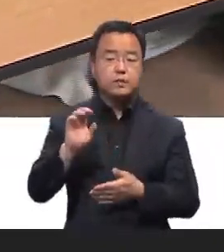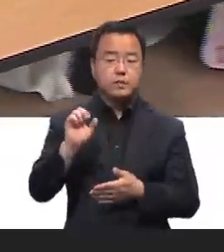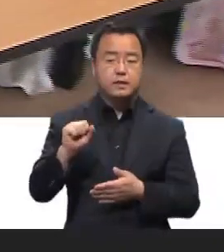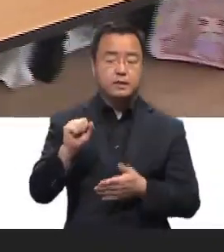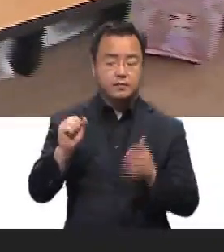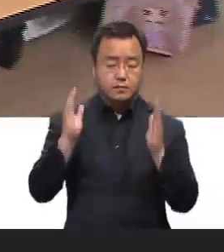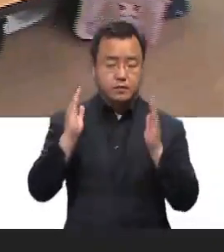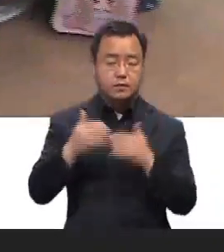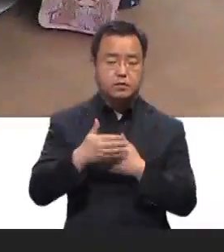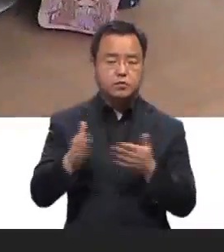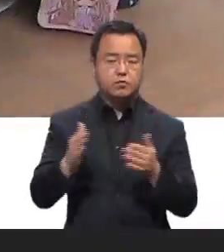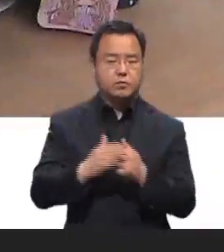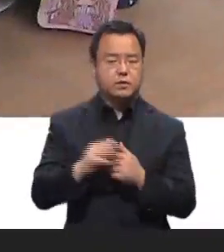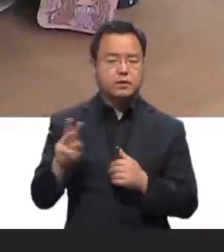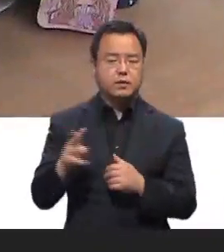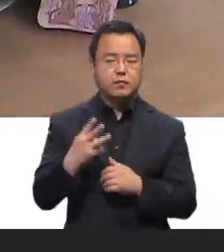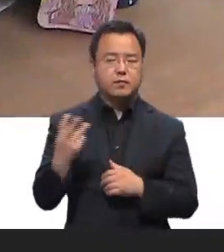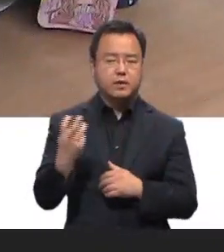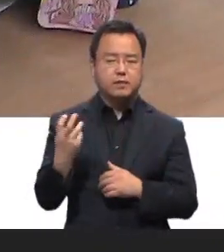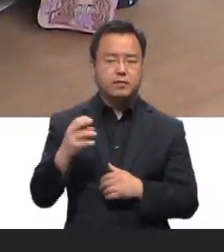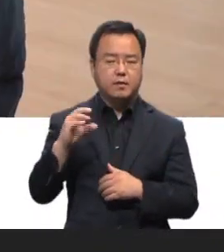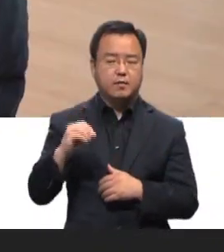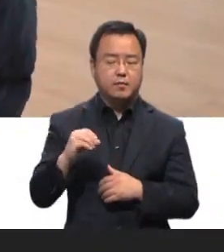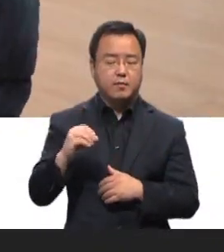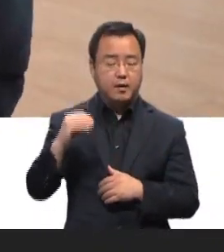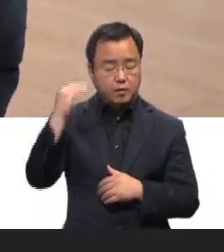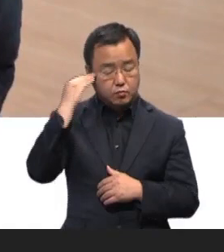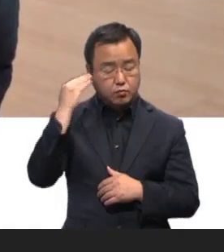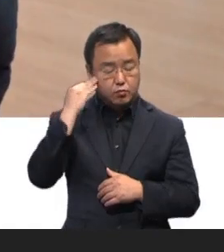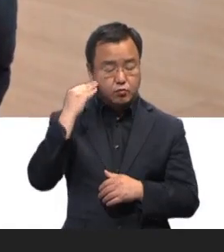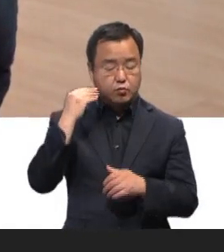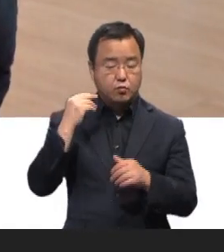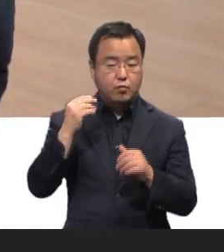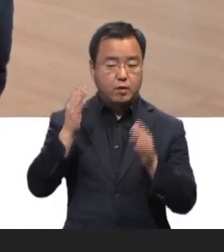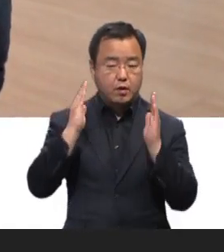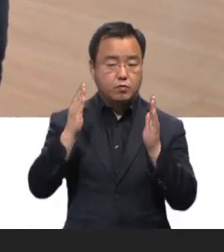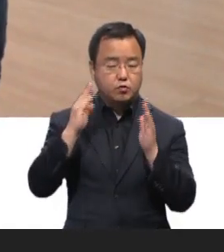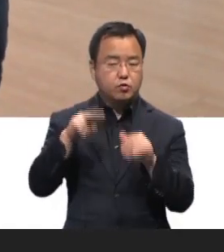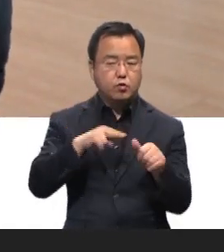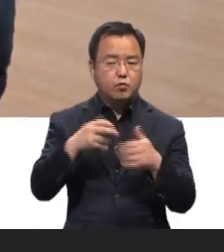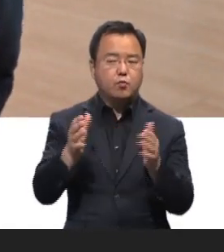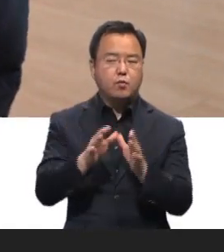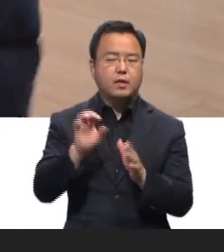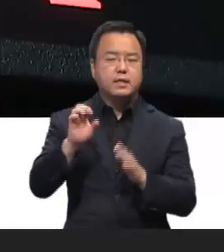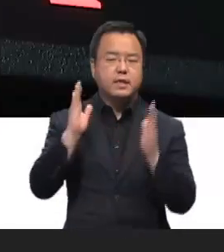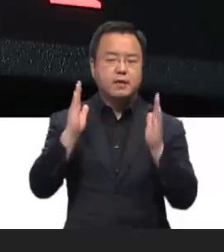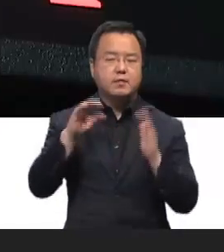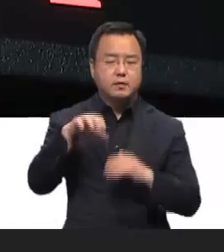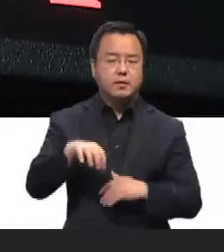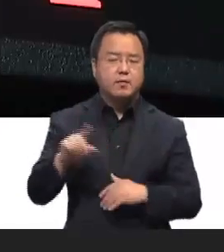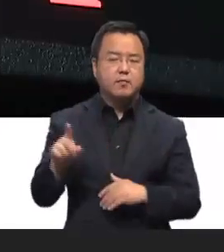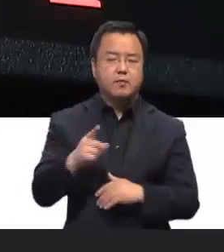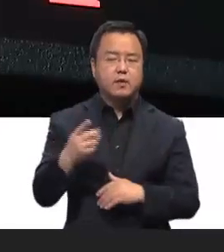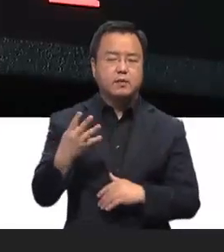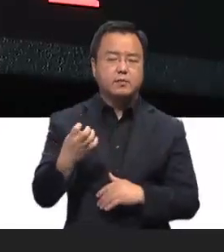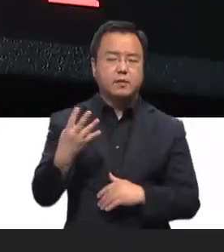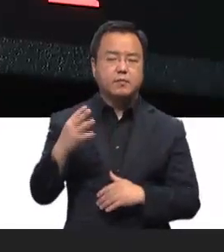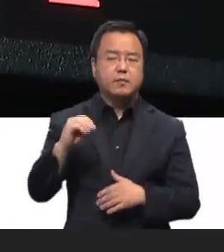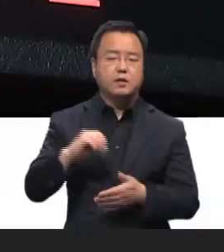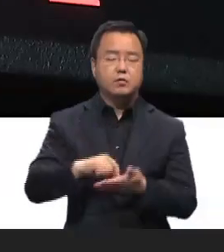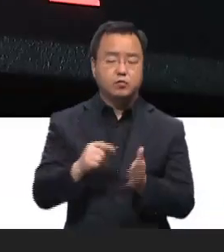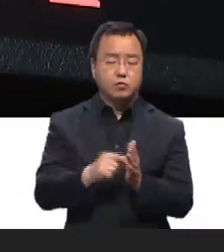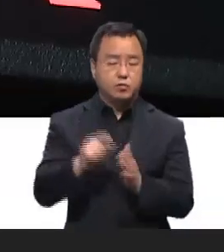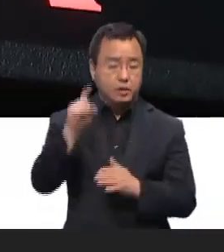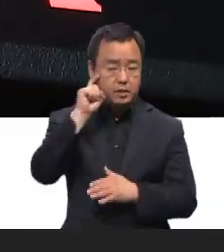330만 명 배 에 한국교육학술정보원 의 2 학습 터는 193 한 명이었습니다 열애 치통 겔 한번 단